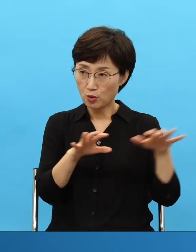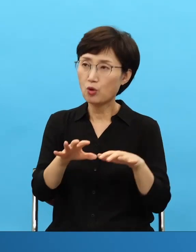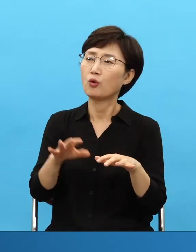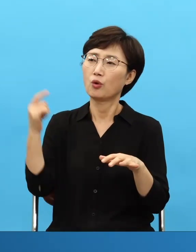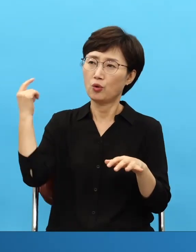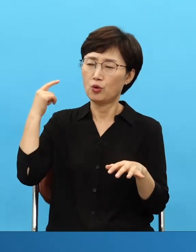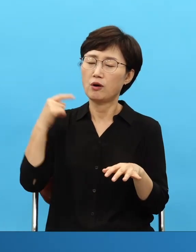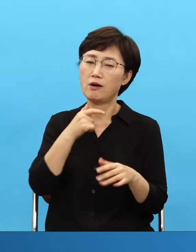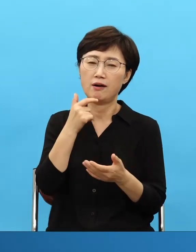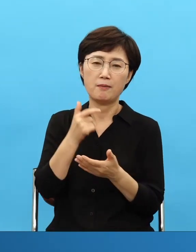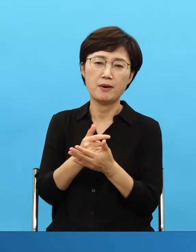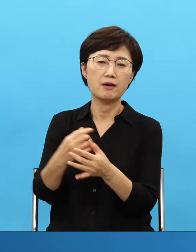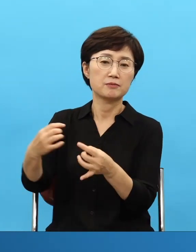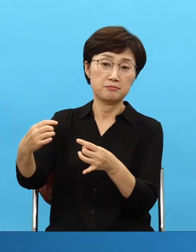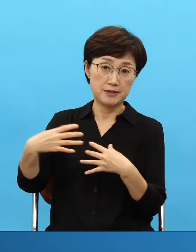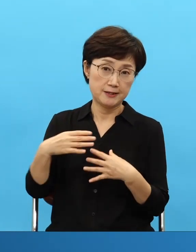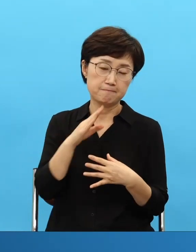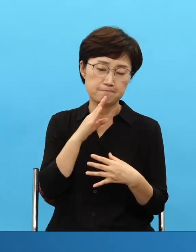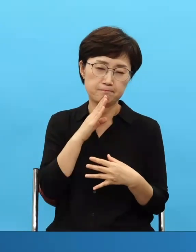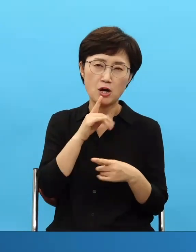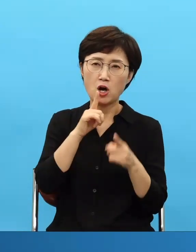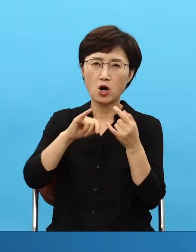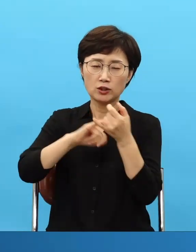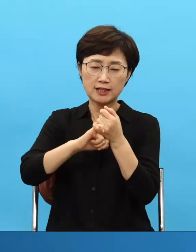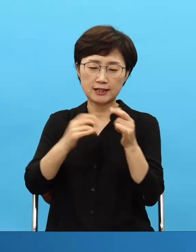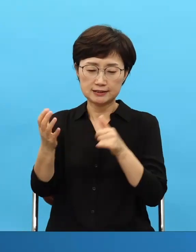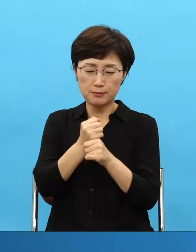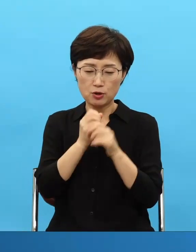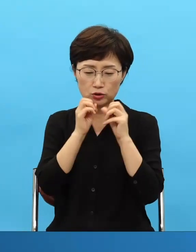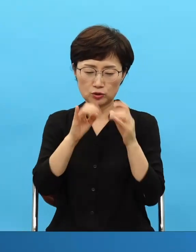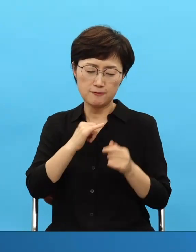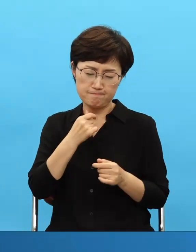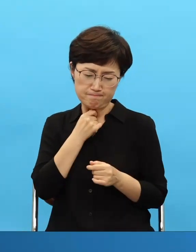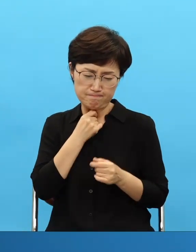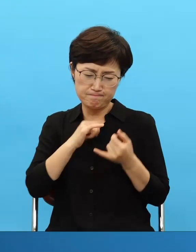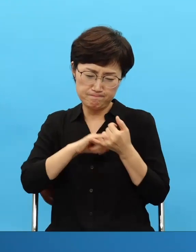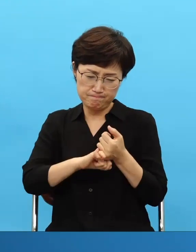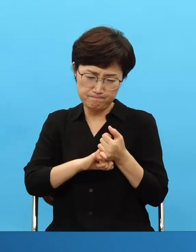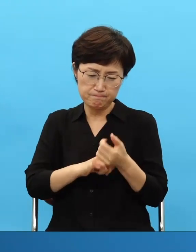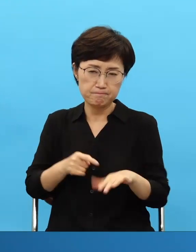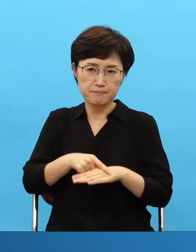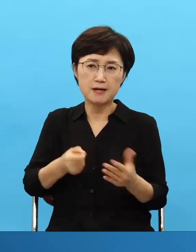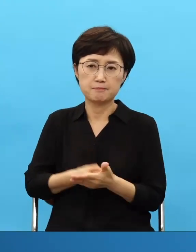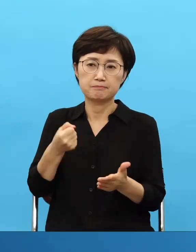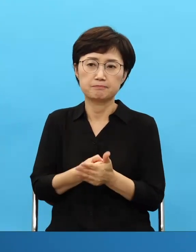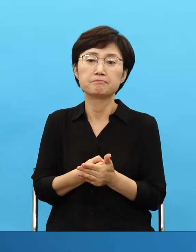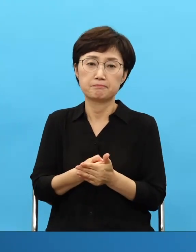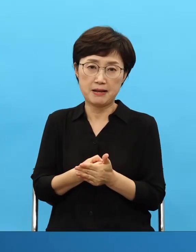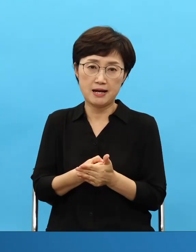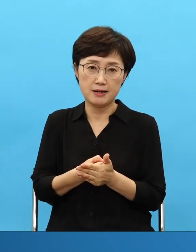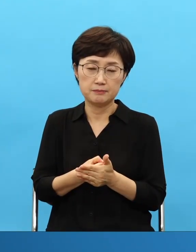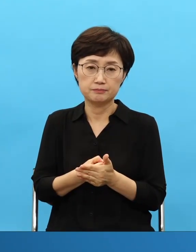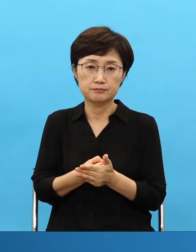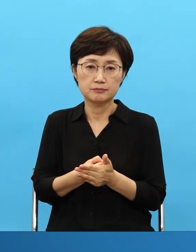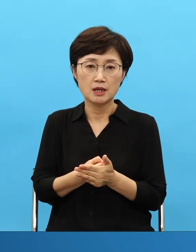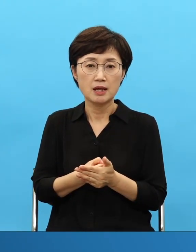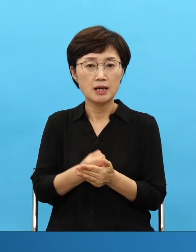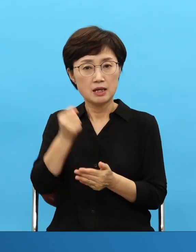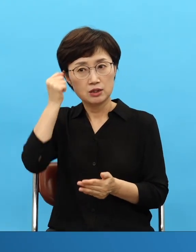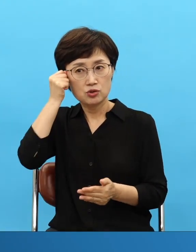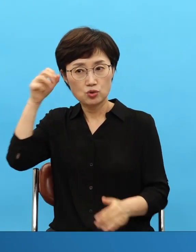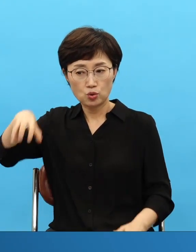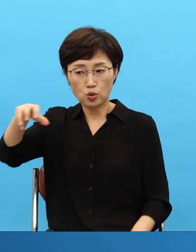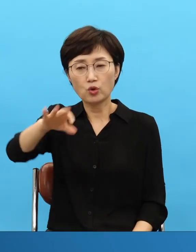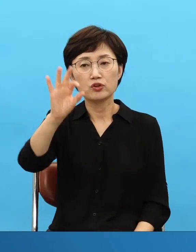당연하고 필연적이고 절대적인 이 사역을 더욱더 마음에 품게 되는 중요한 시간이었습니다. 기숙사 10개의 동에 나눠서